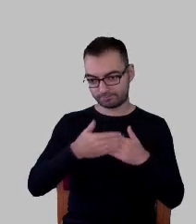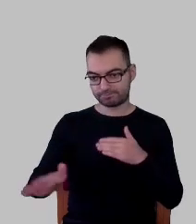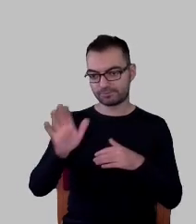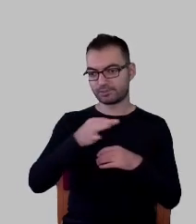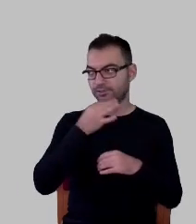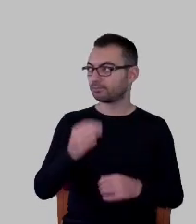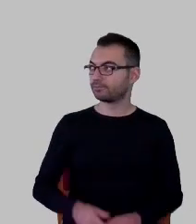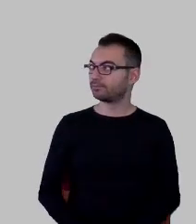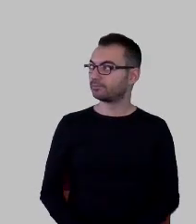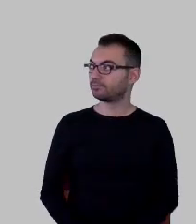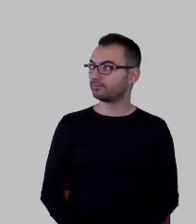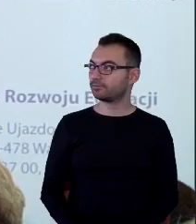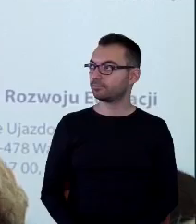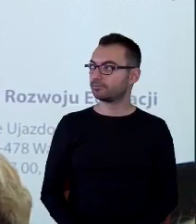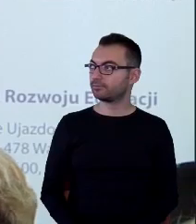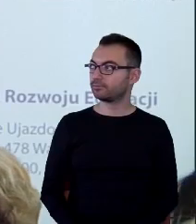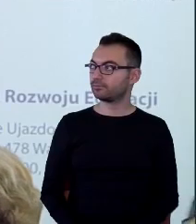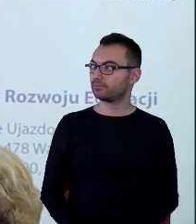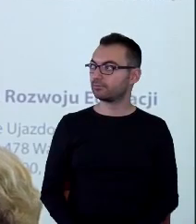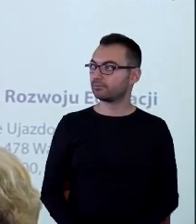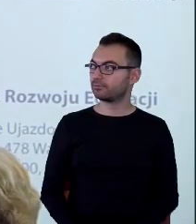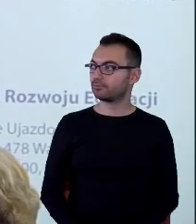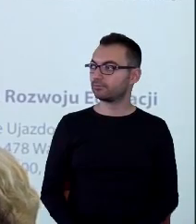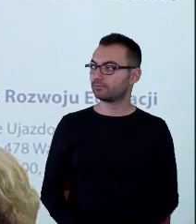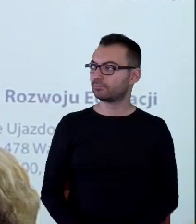wychowania i opieki.